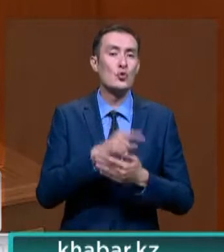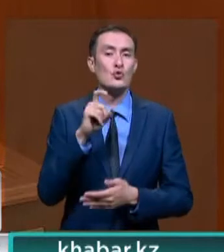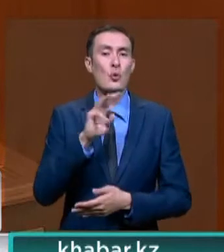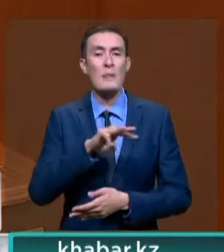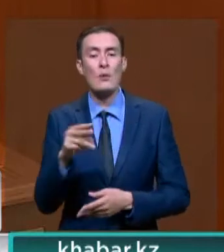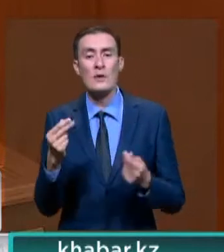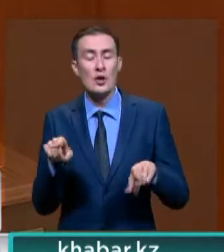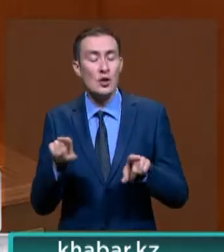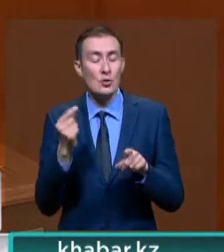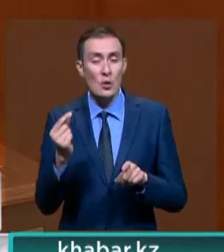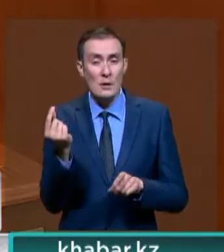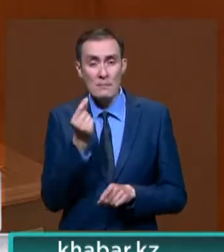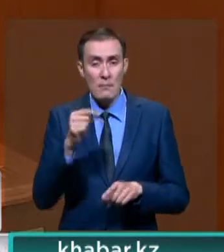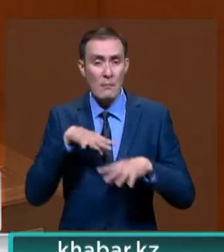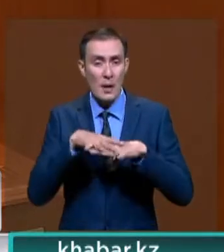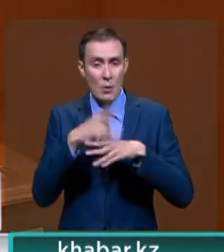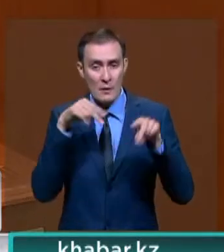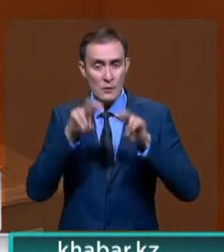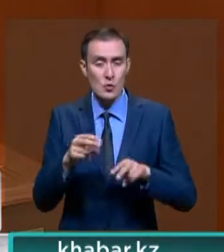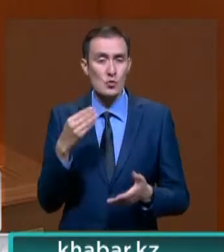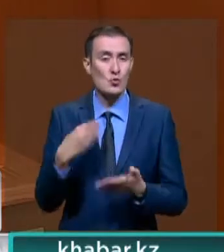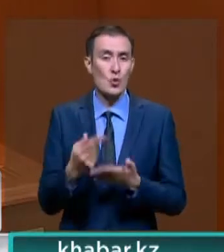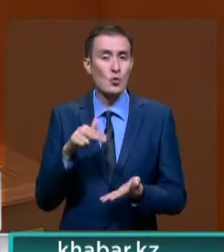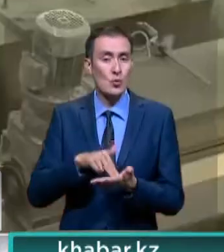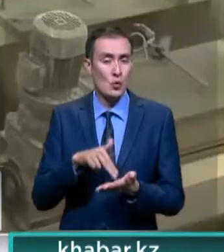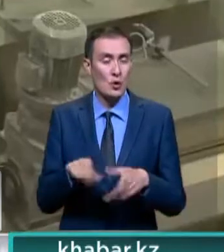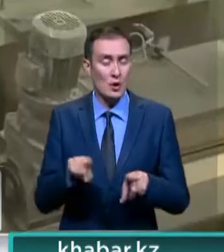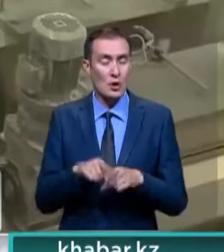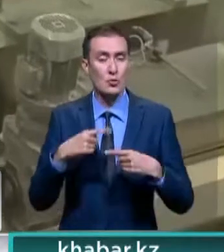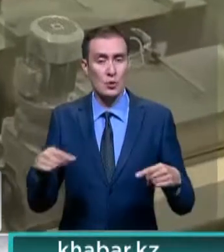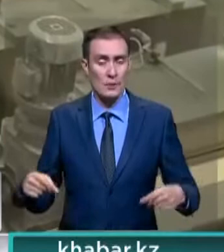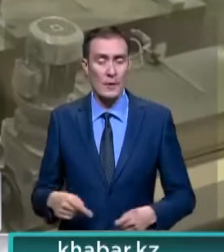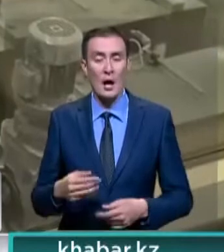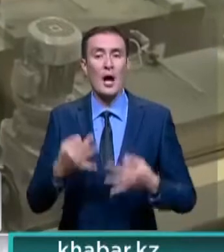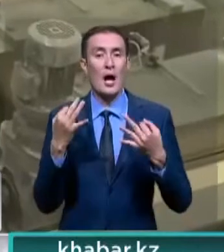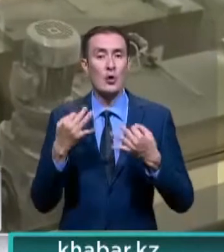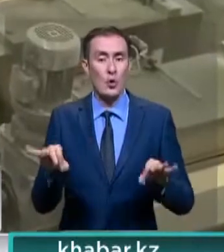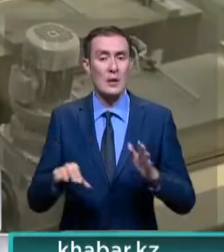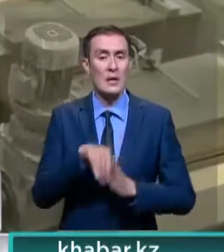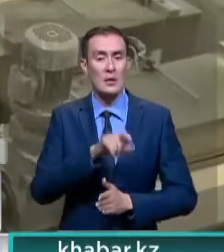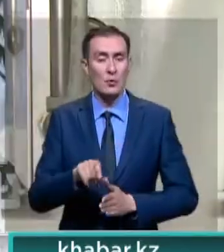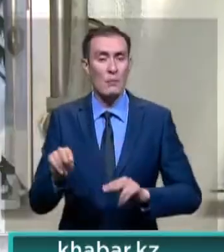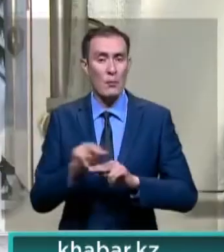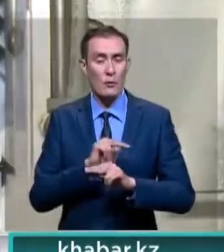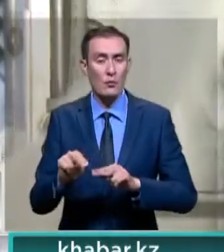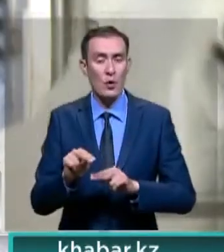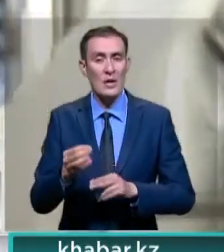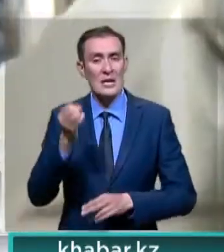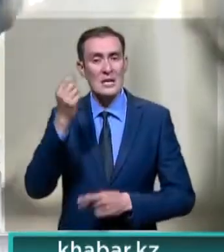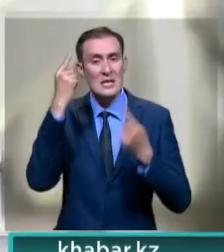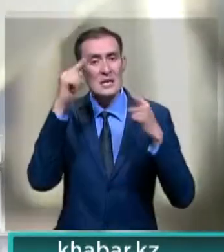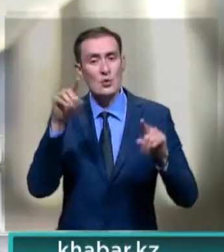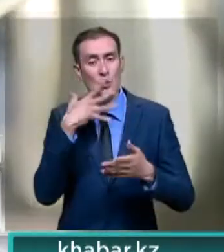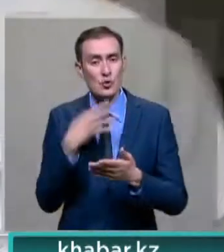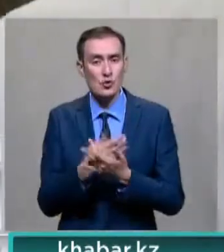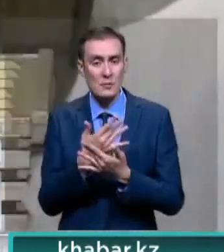только молекулярно-генетические экспертизы требуют дорогостоящего оборудования. Одобрили депутаты Мажилиса и поправки по интеллектуальной